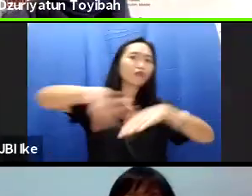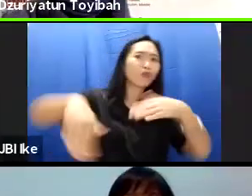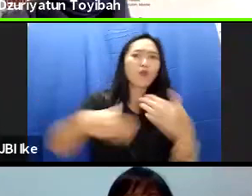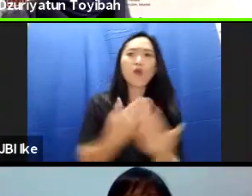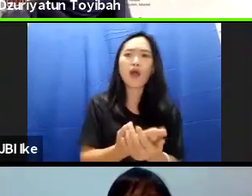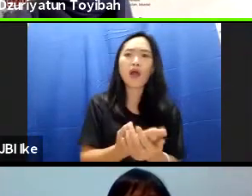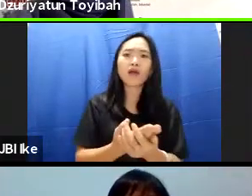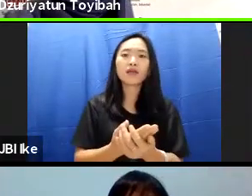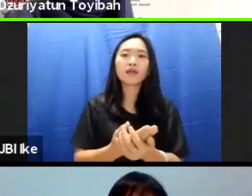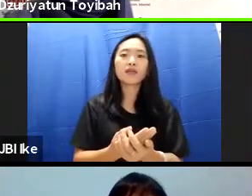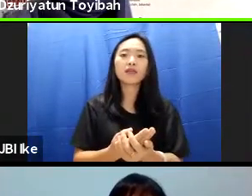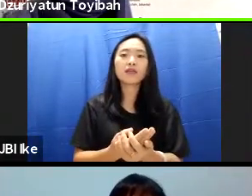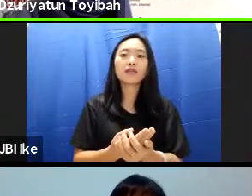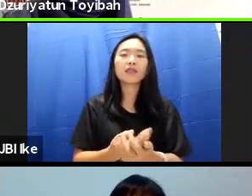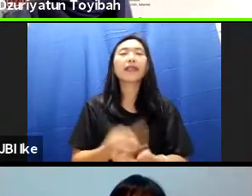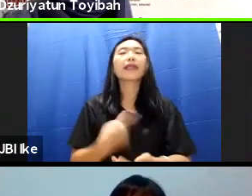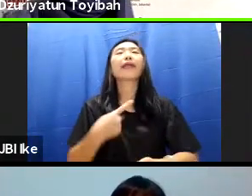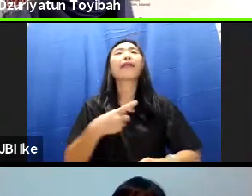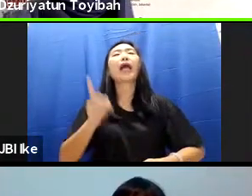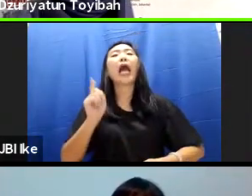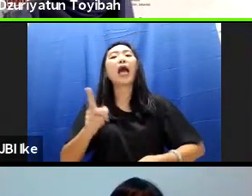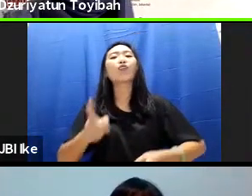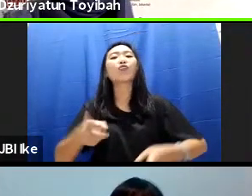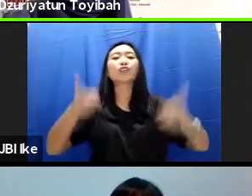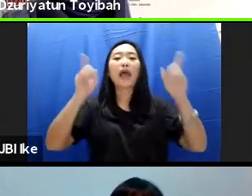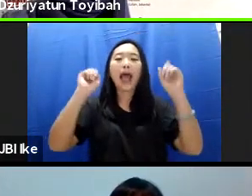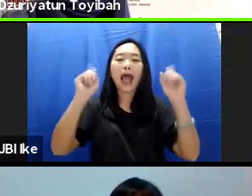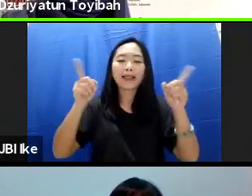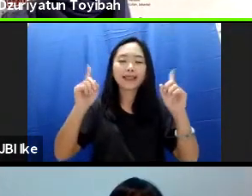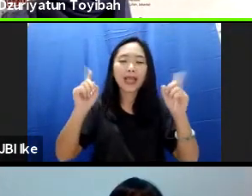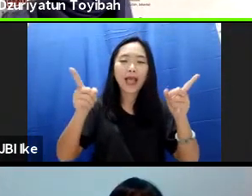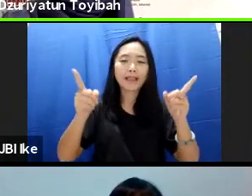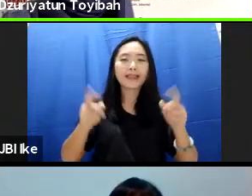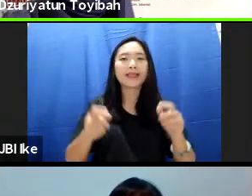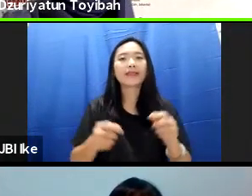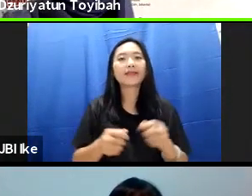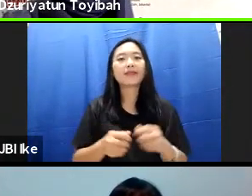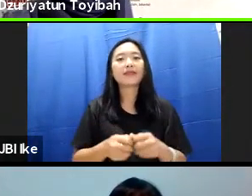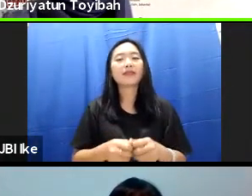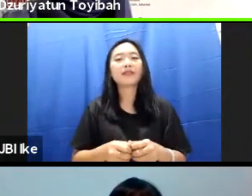Semua mulai berhati-hati dengan persoalan itu gitu, dengan